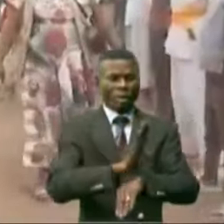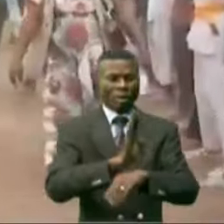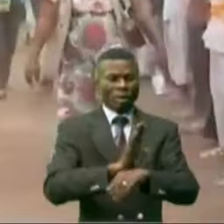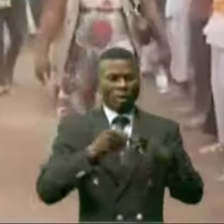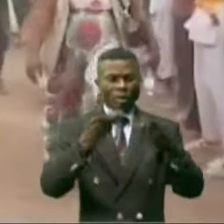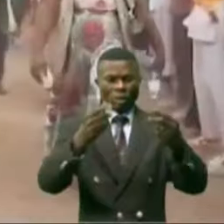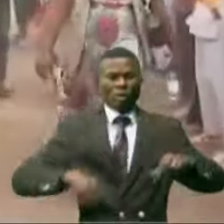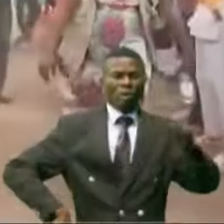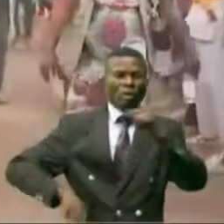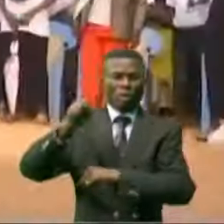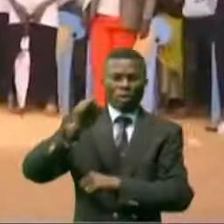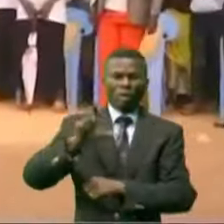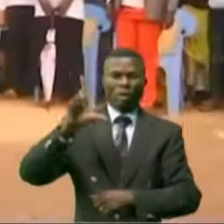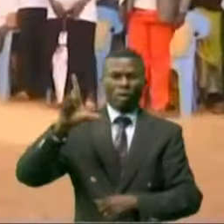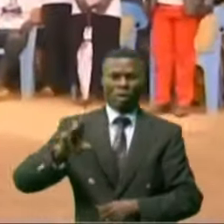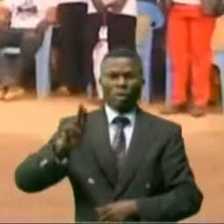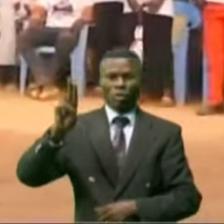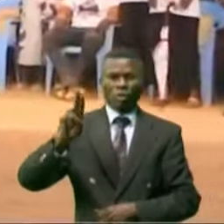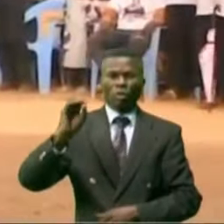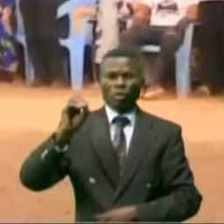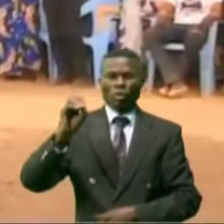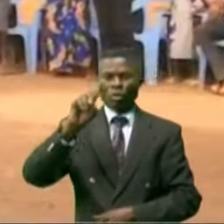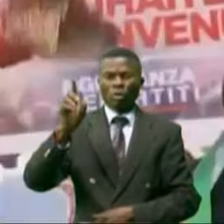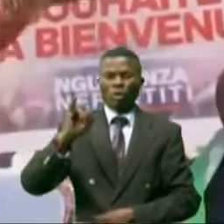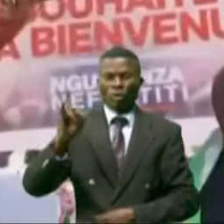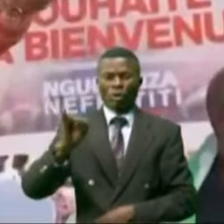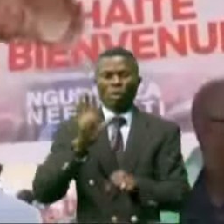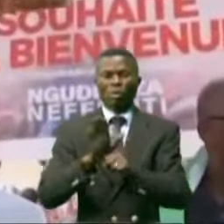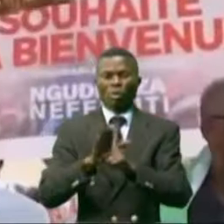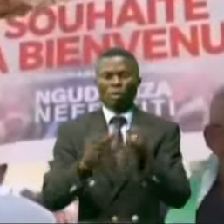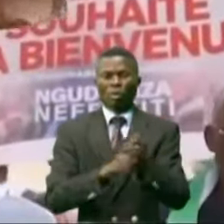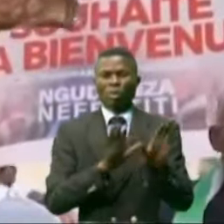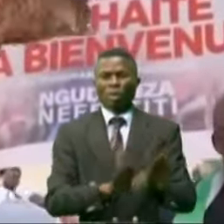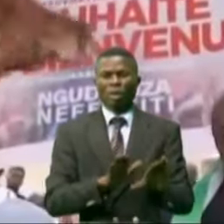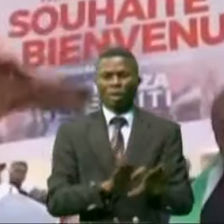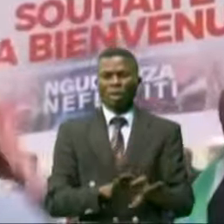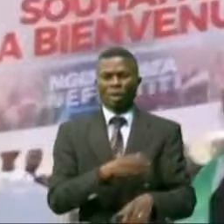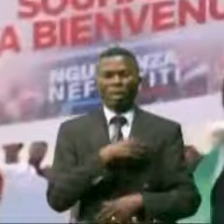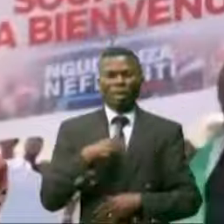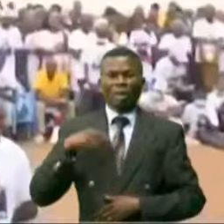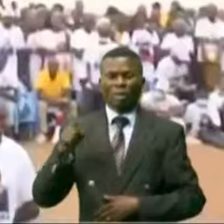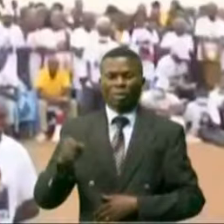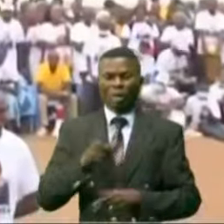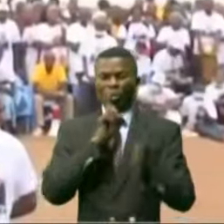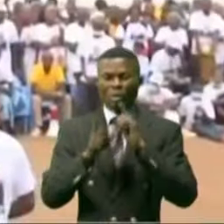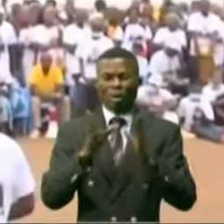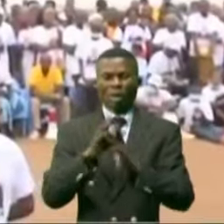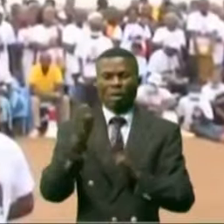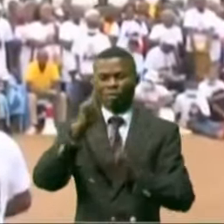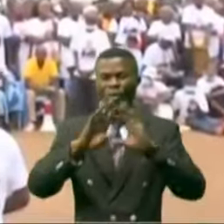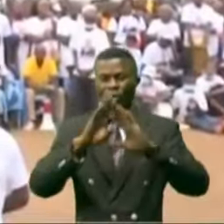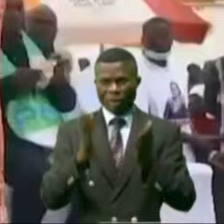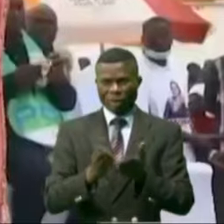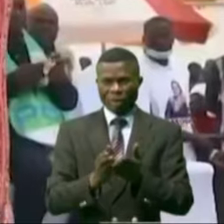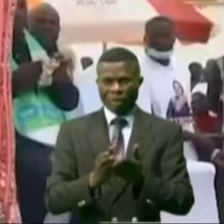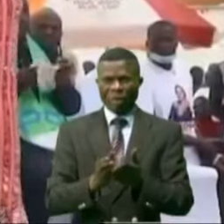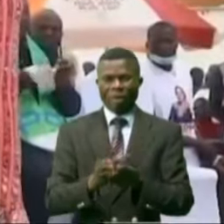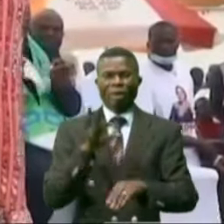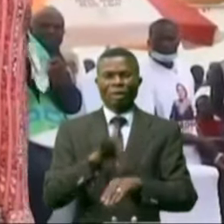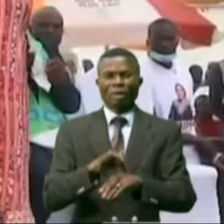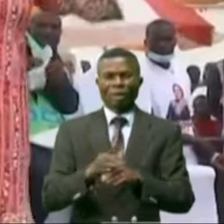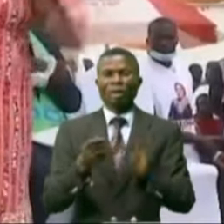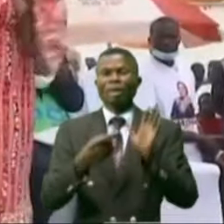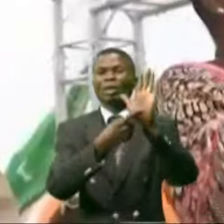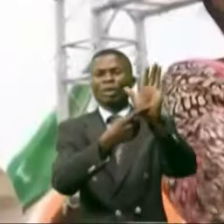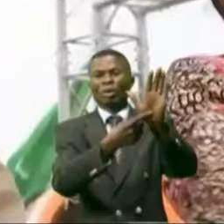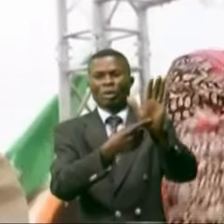de Louo. Ici, où une autre foule l'attendait, Nefertiti Goudianza a communié avec son public. Elle a eu l'occasion de